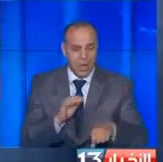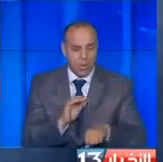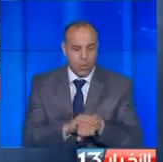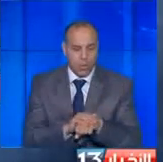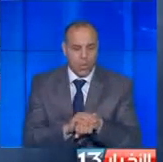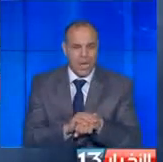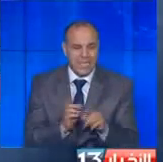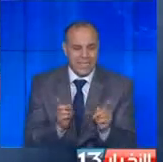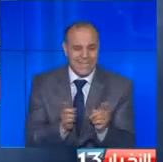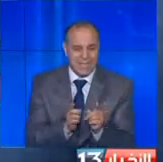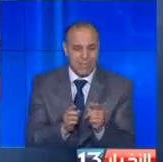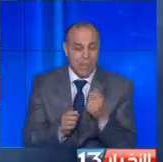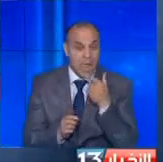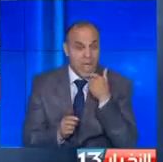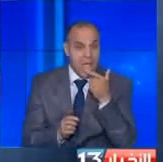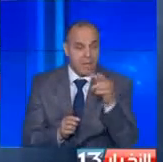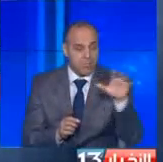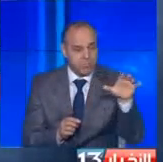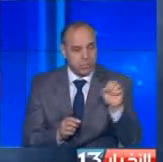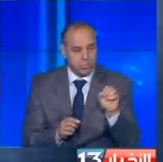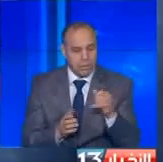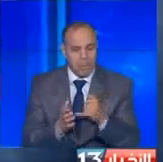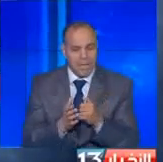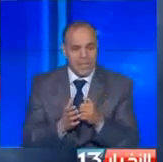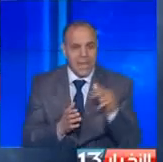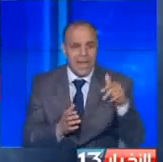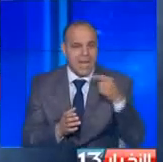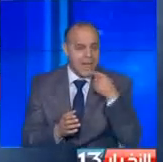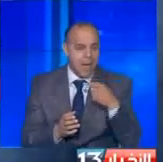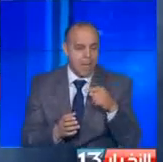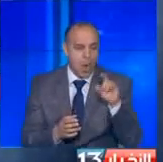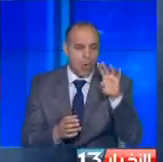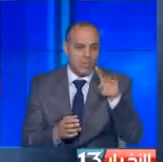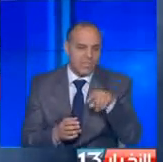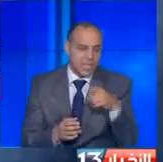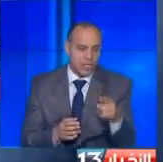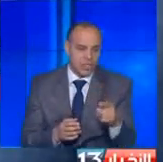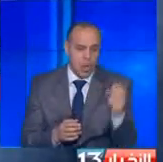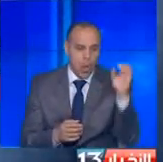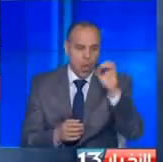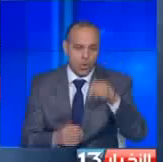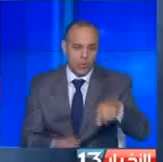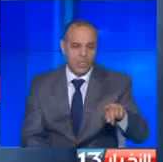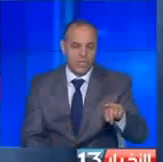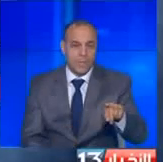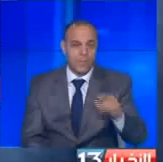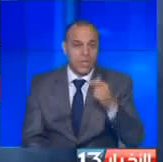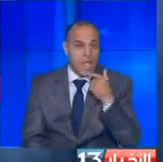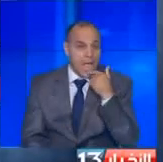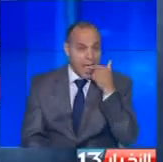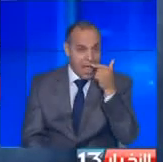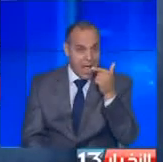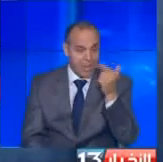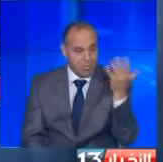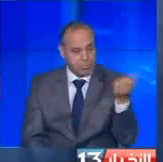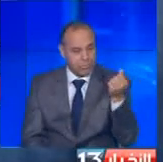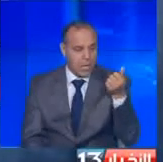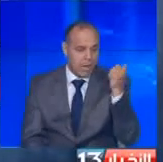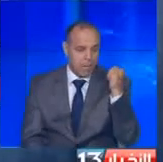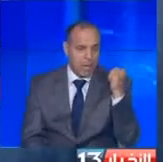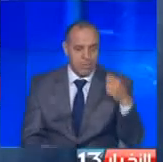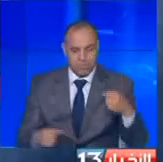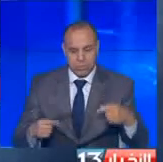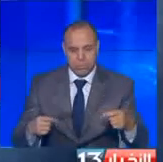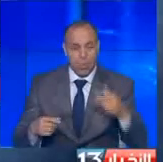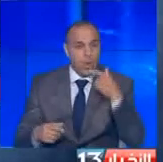القدم المصغرة التي تستضيفها مدينة نابل حتى 15 أكتوبر الجاري، وذلك إثر فوز أمس